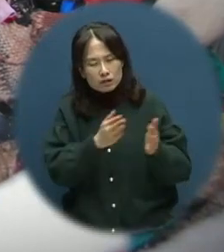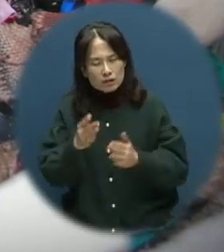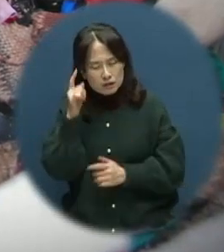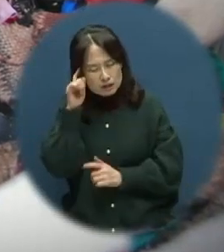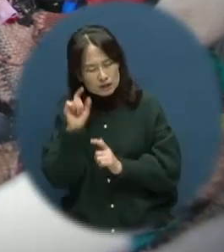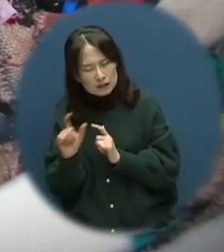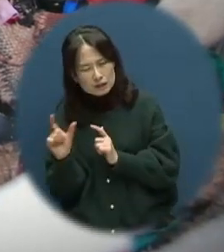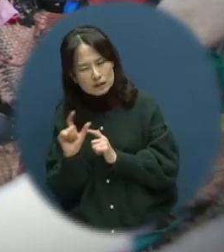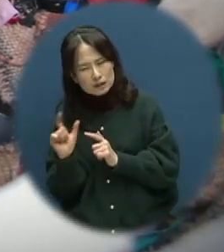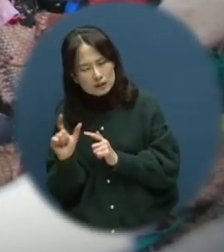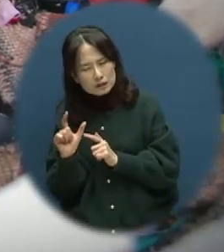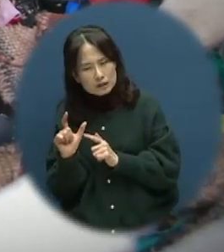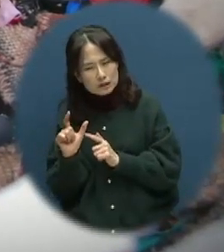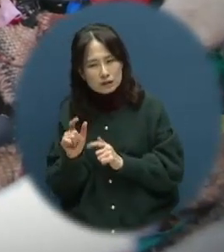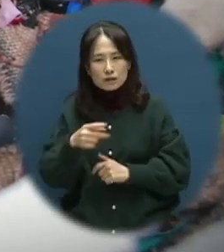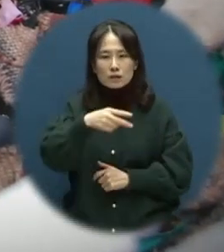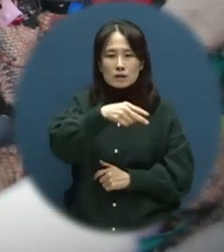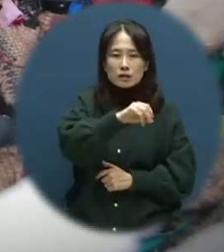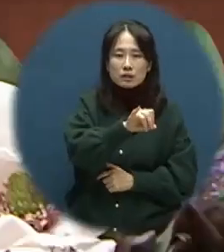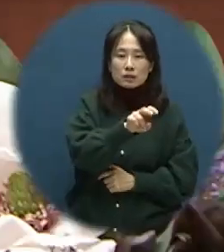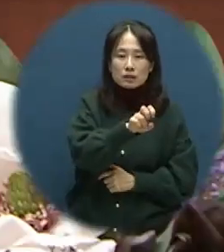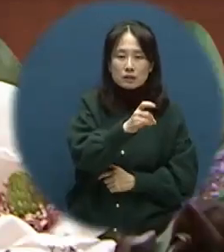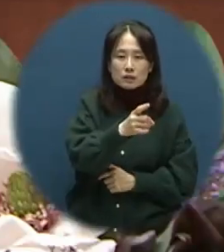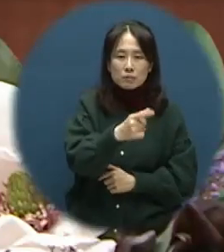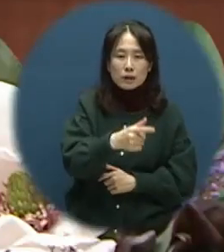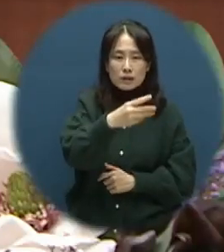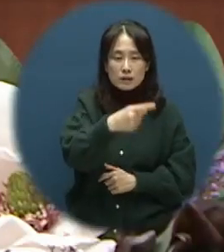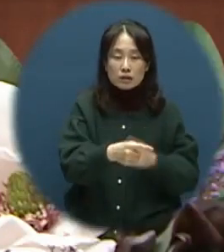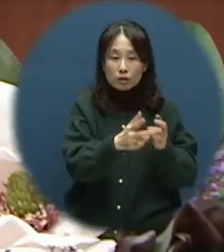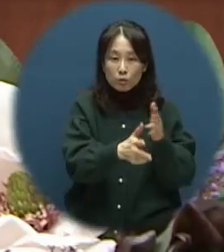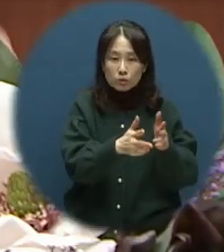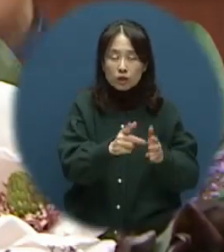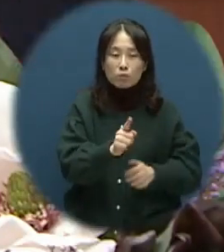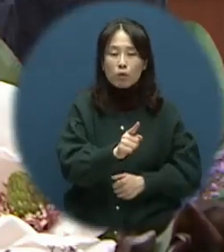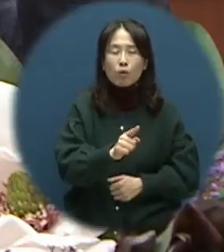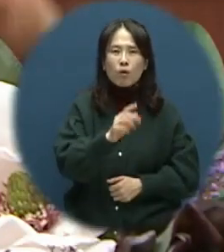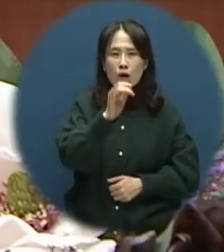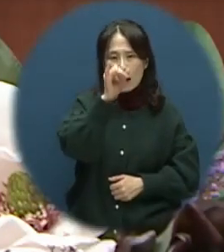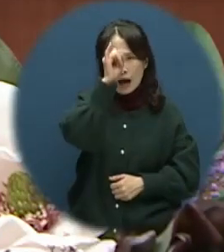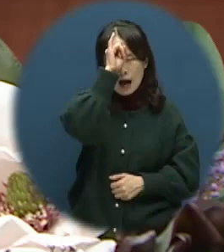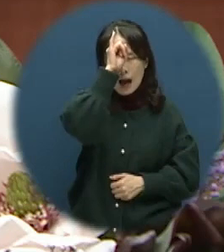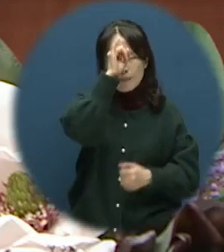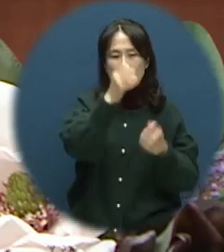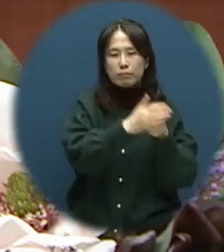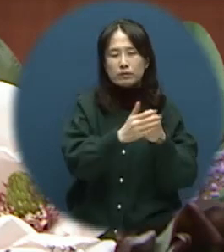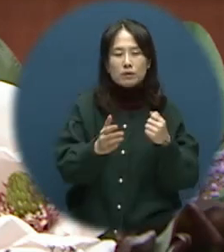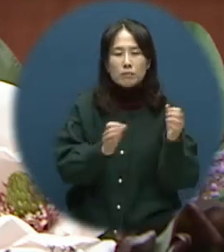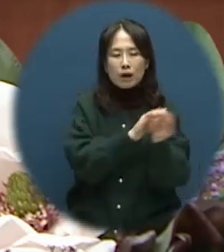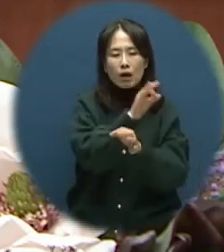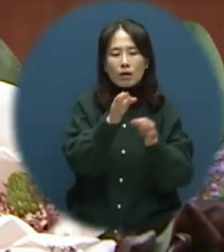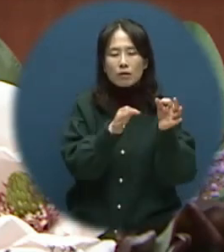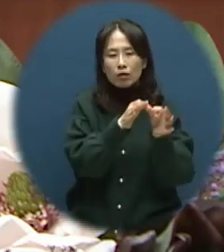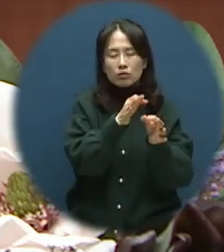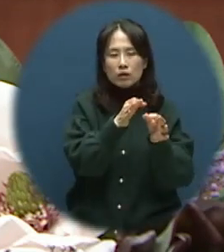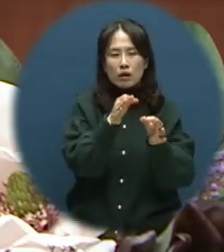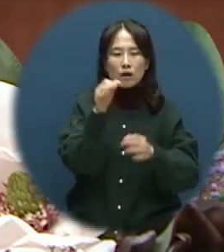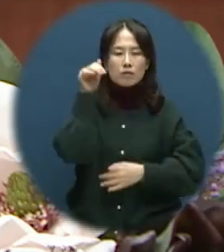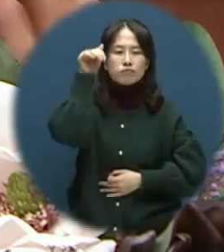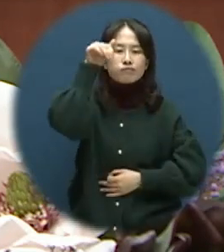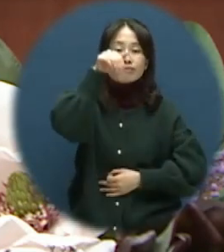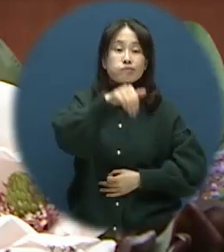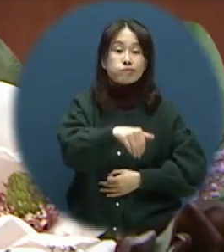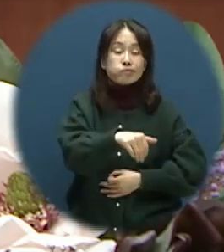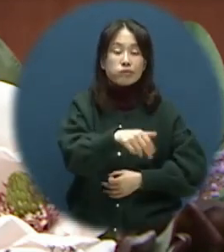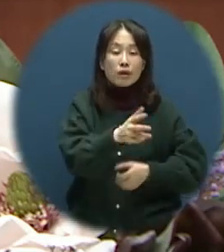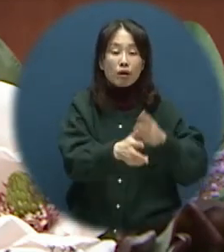예. 시멘트 공장은 1998년 IMF 터졌잖아요. 건설 경기가 꼬꾸라졌죠. 이제 부도 위기에 몰렸어요.